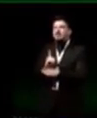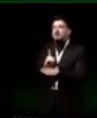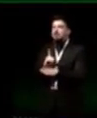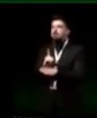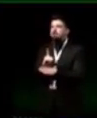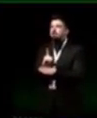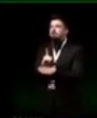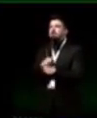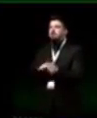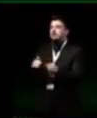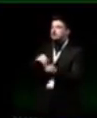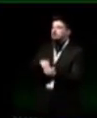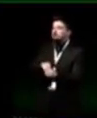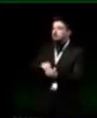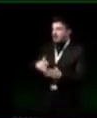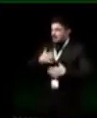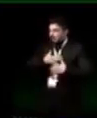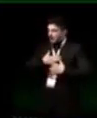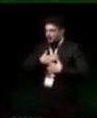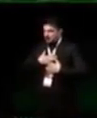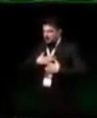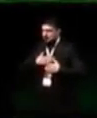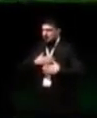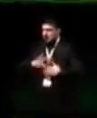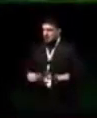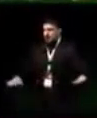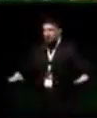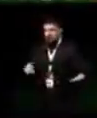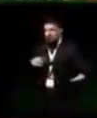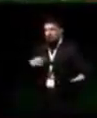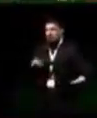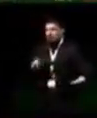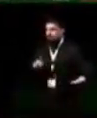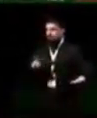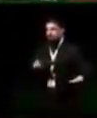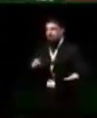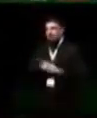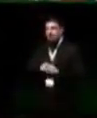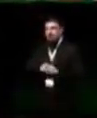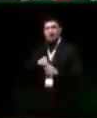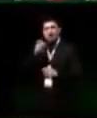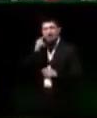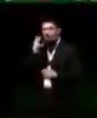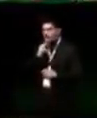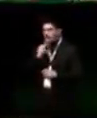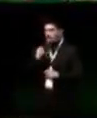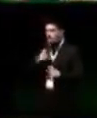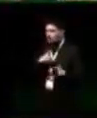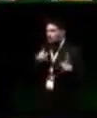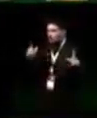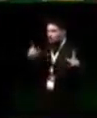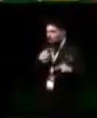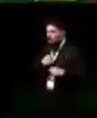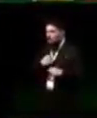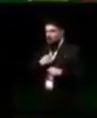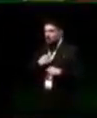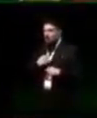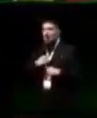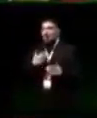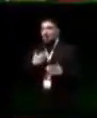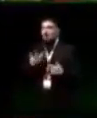a chi sta sul palco in questo momento. Guardatela bene questa foto. Noi abbiamo un debito di